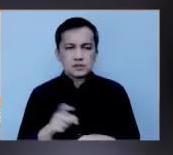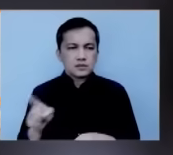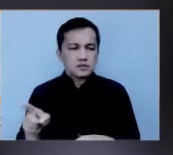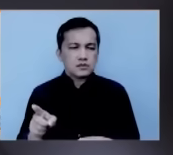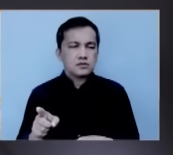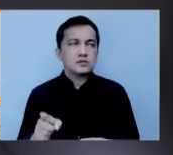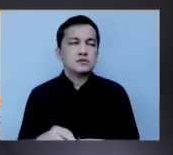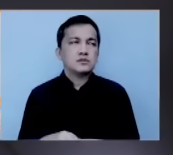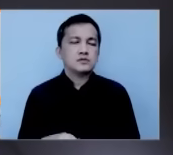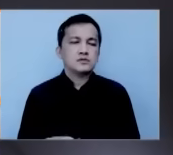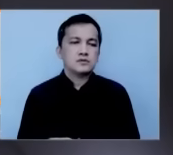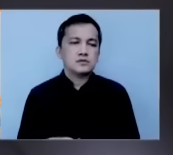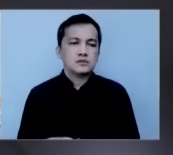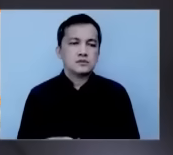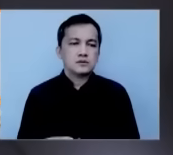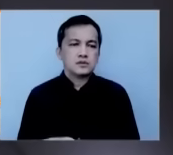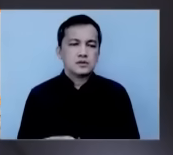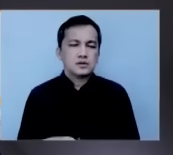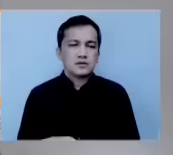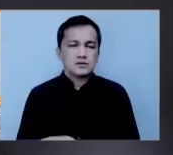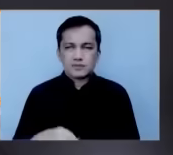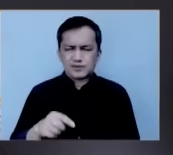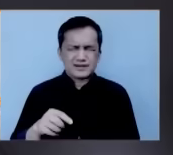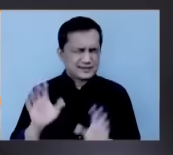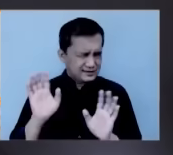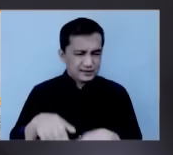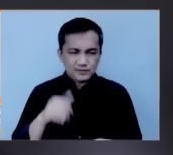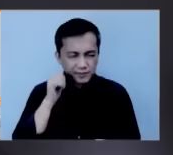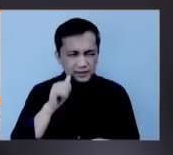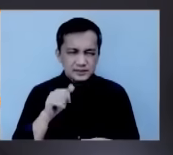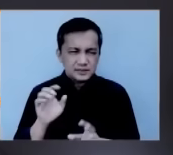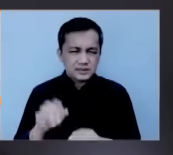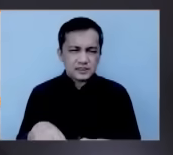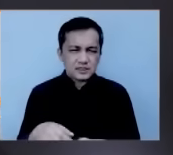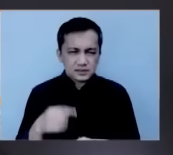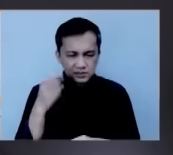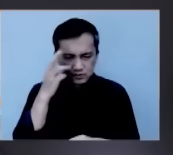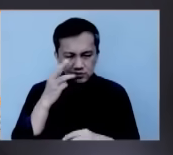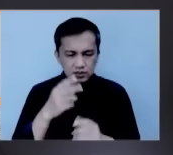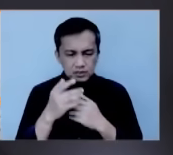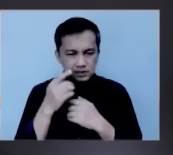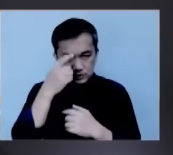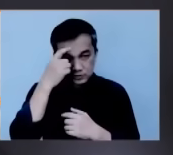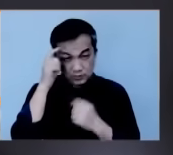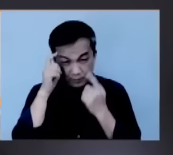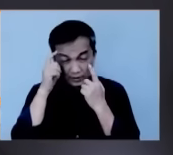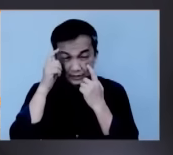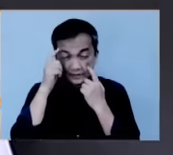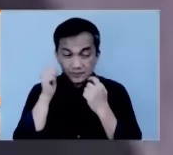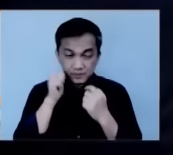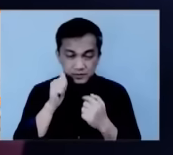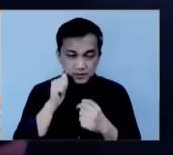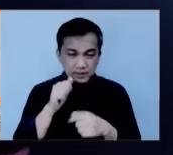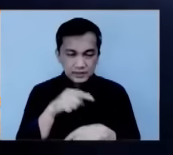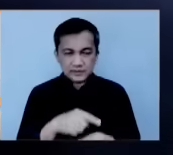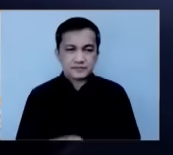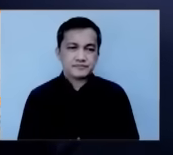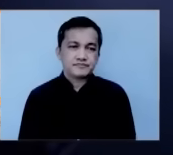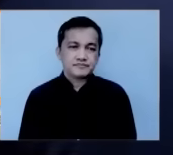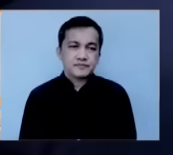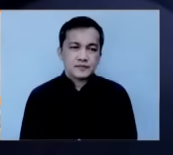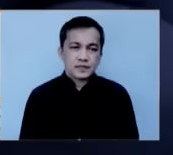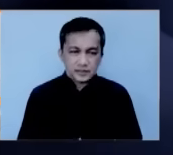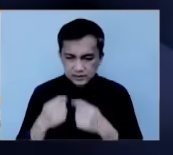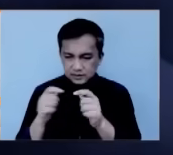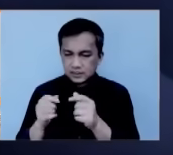yung babae o ano. Ang kinaalarma ko ang traumang ginawa ng babae sa kanya. Sinubukan naman naming